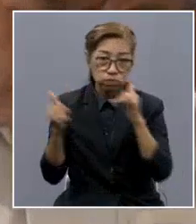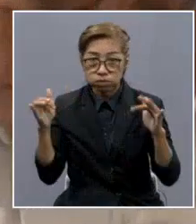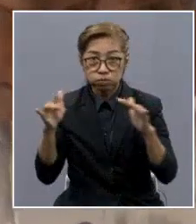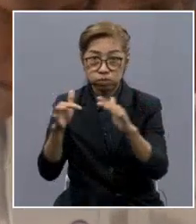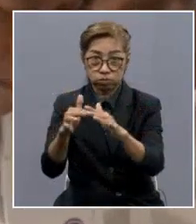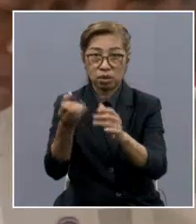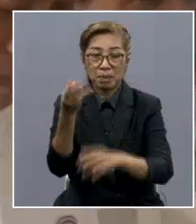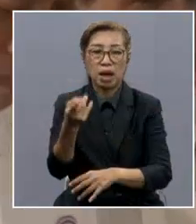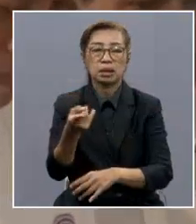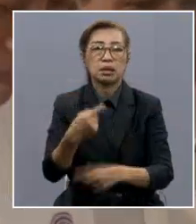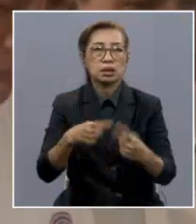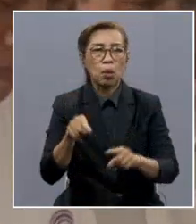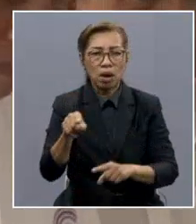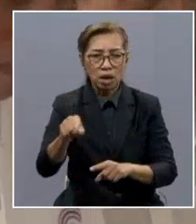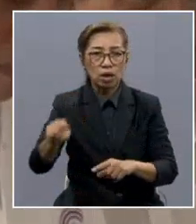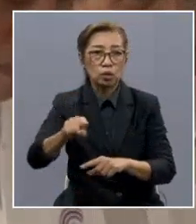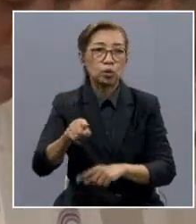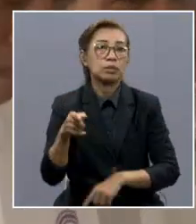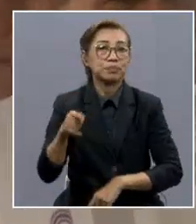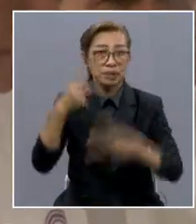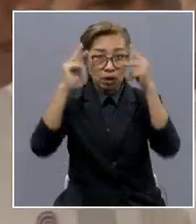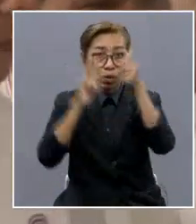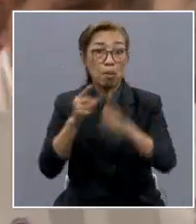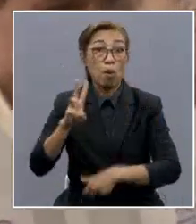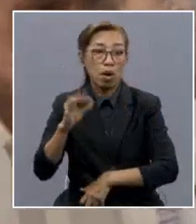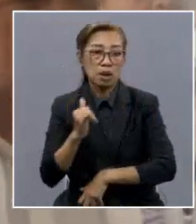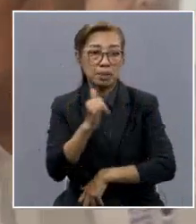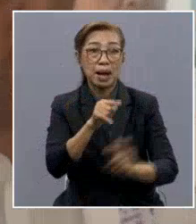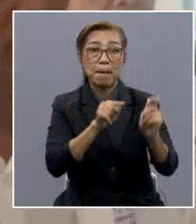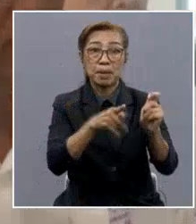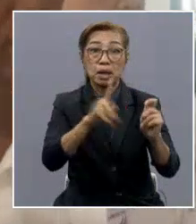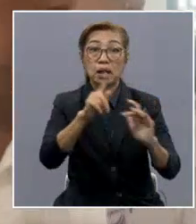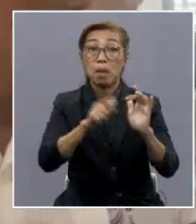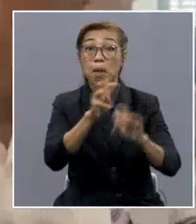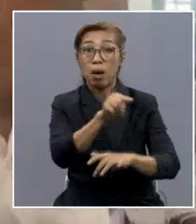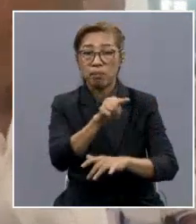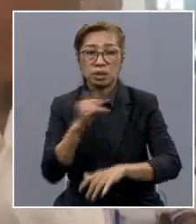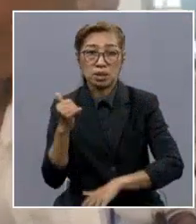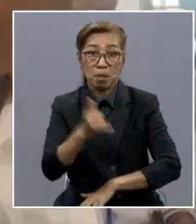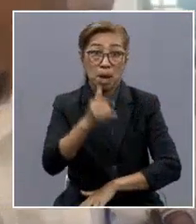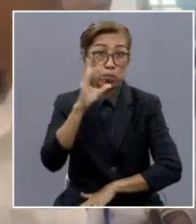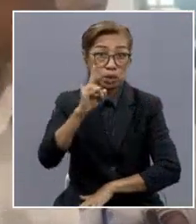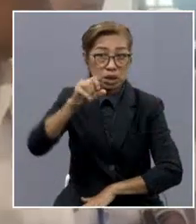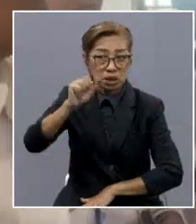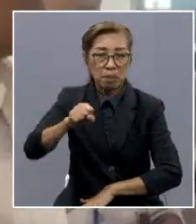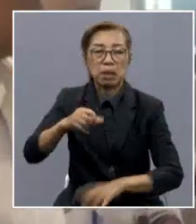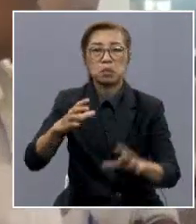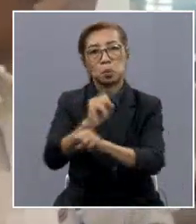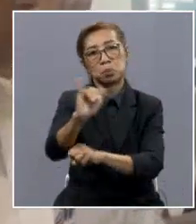นนะคะว่าการที่จะไปปราศัยใหญ่ครั้งแรกของบิ๊กป้อมเนี่ยจะเป็นวันพรุ่งนี้จริงหรือเปล่ากระแสข่าวที่ออกมาก่อน